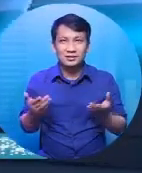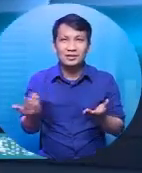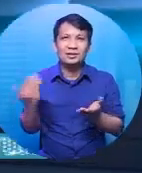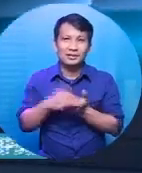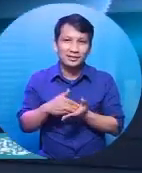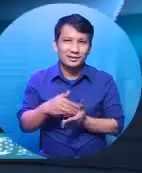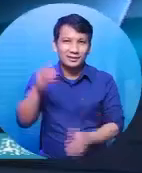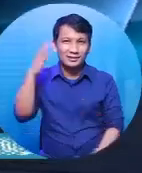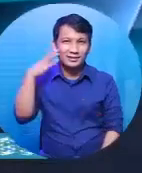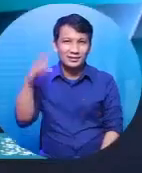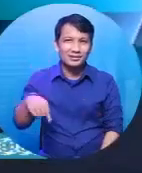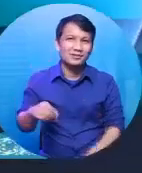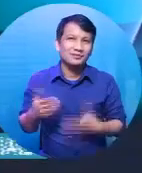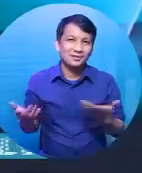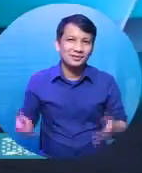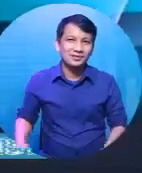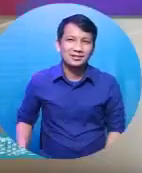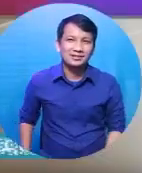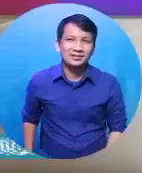Carol!